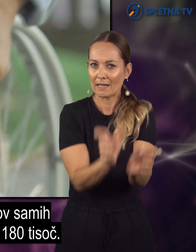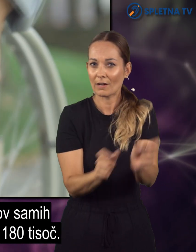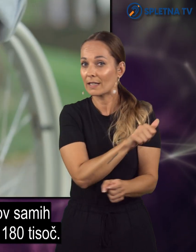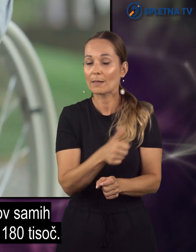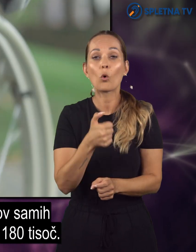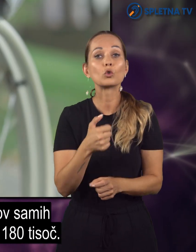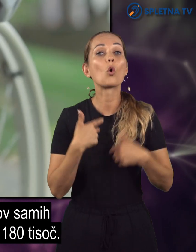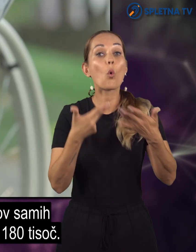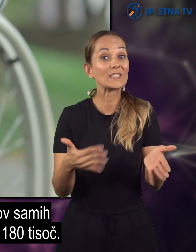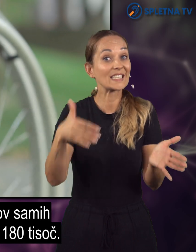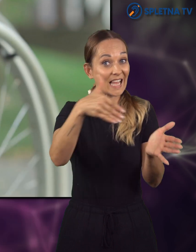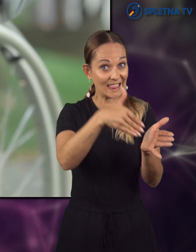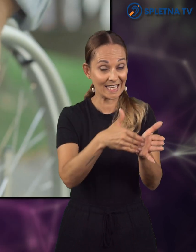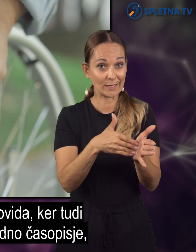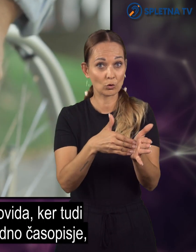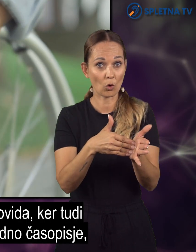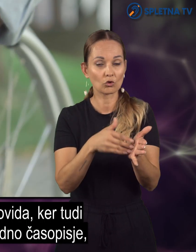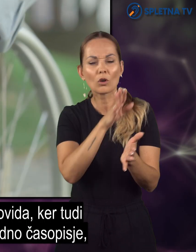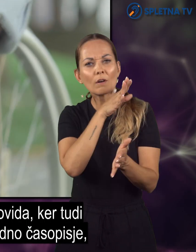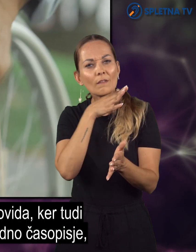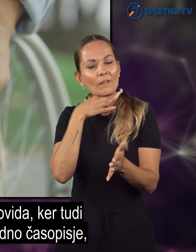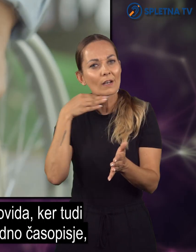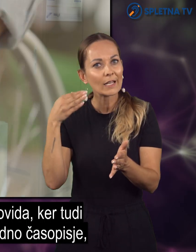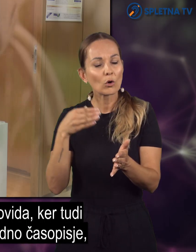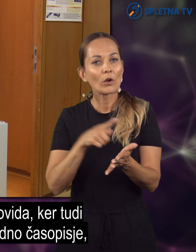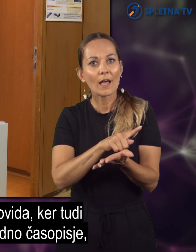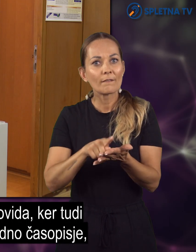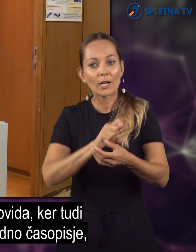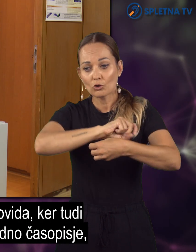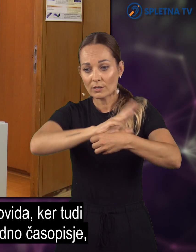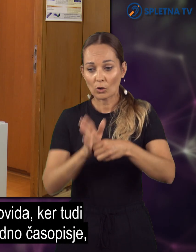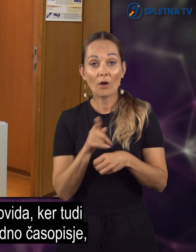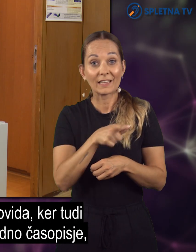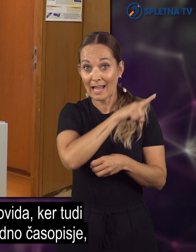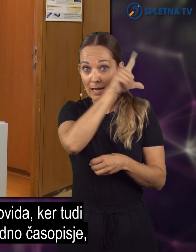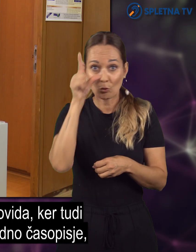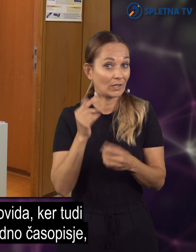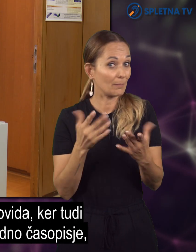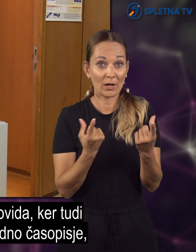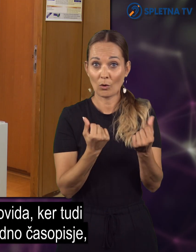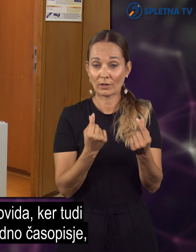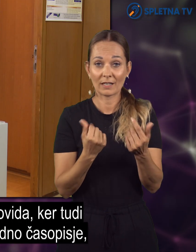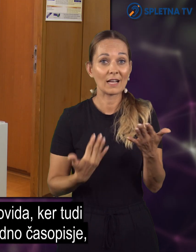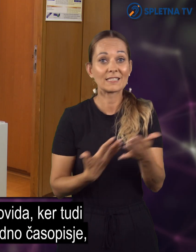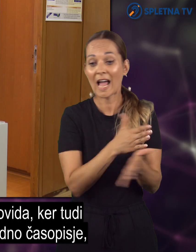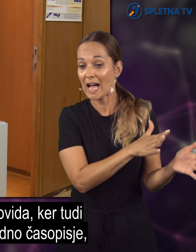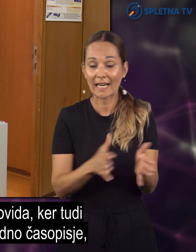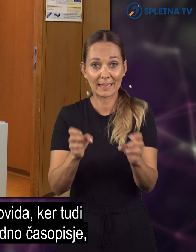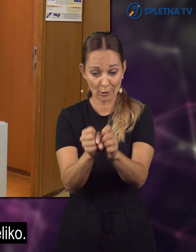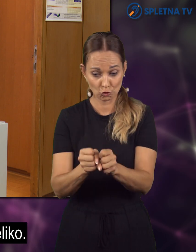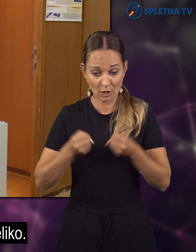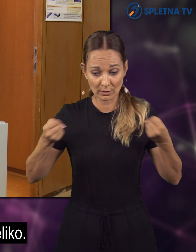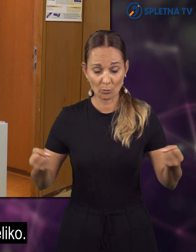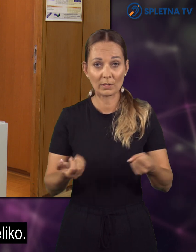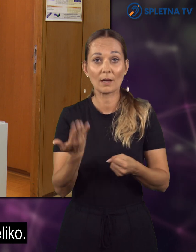naj bi bilo okoli 180.000, ker mnogim je v času covida bil, ker tudi ljudje nimajo denarja za redno časopise in